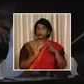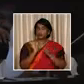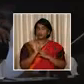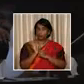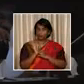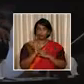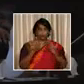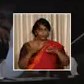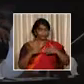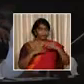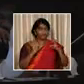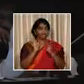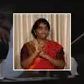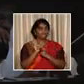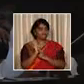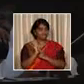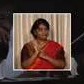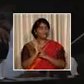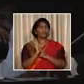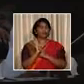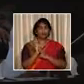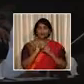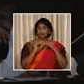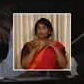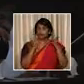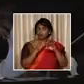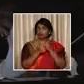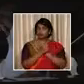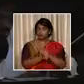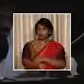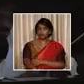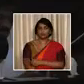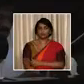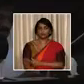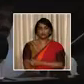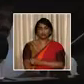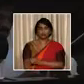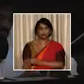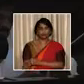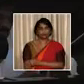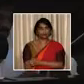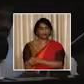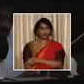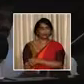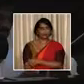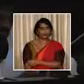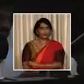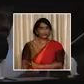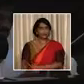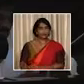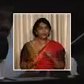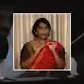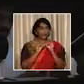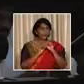வவுனியாவினுடைய பல்வேறுபட்ட முகாங்களில் அடைத்து வைக்கப்பட்டிருந்தார்கள். அதனைத்தான் அண்மையிலே அந்த காலத்திலே பிபிசியினுடைய செய்தியாளராக